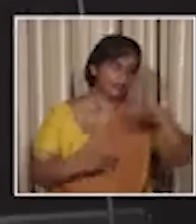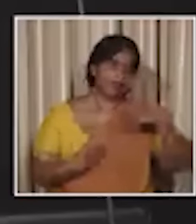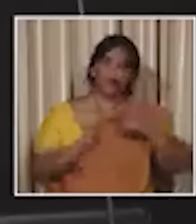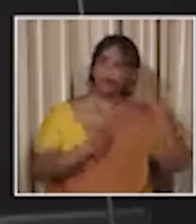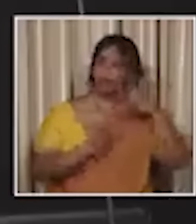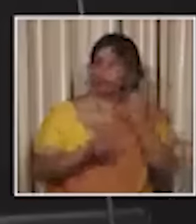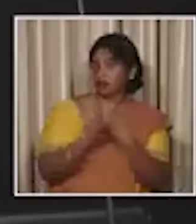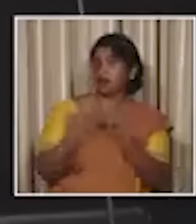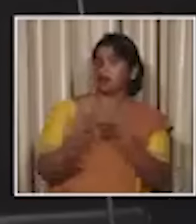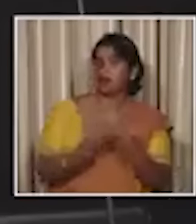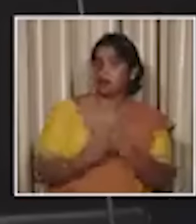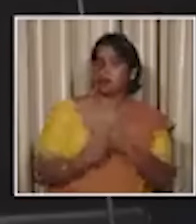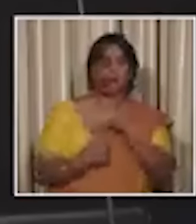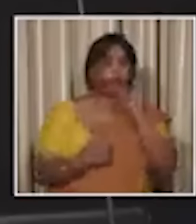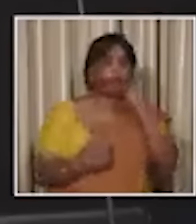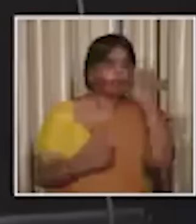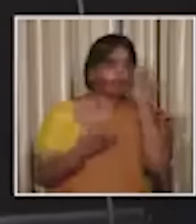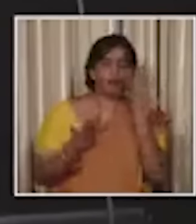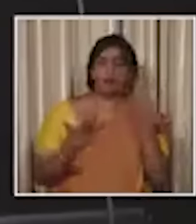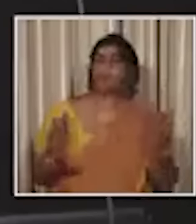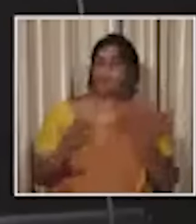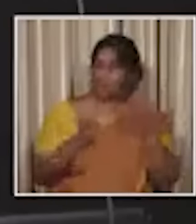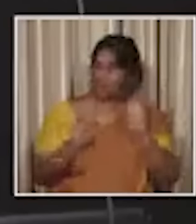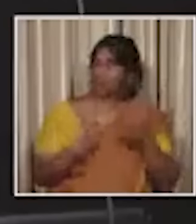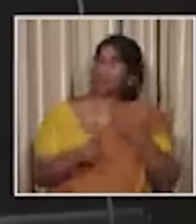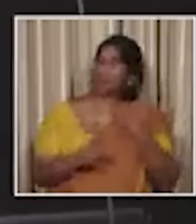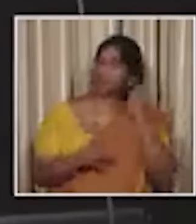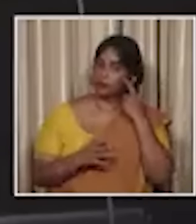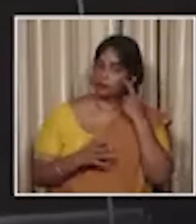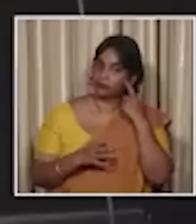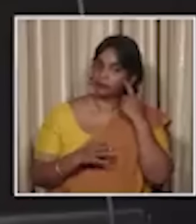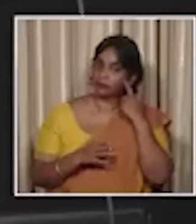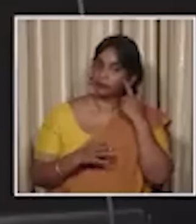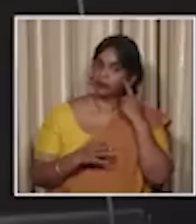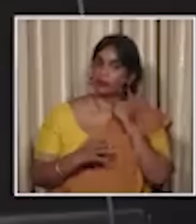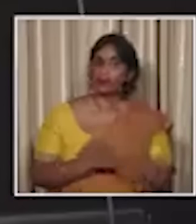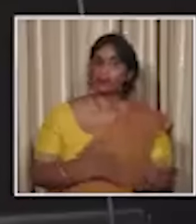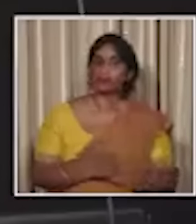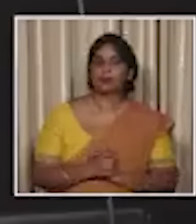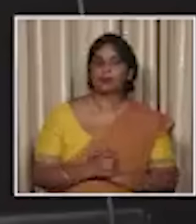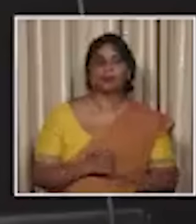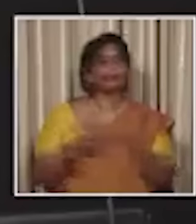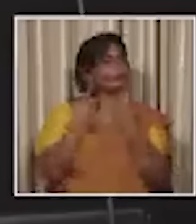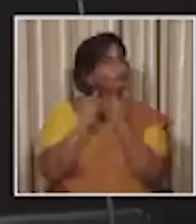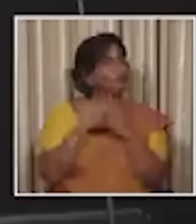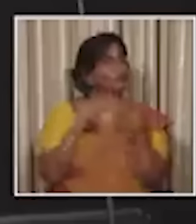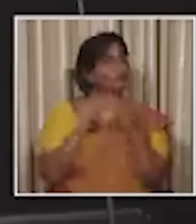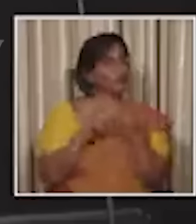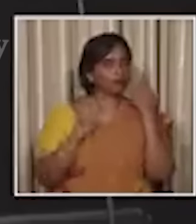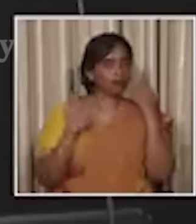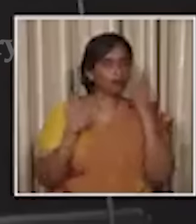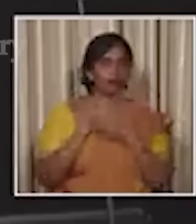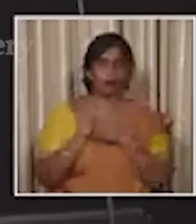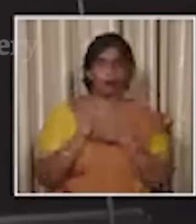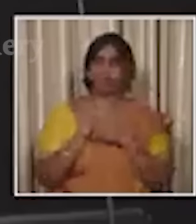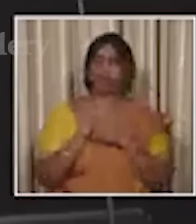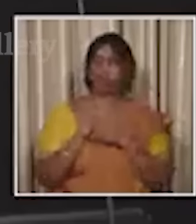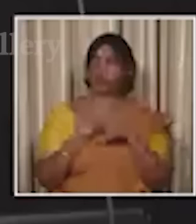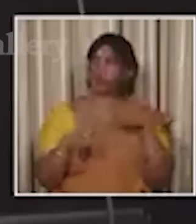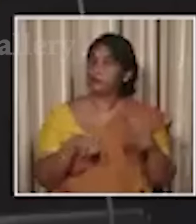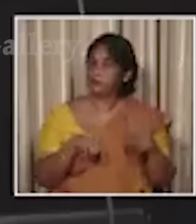பல இடங்களில் பல்கலைக்கழகங்களில் சுதந்திரமாக படிக்கிறார்கள். பல நாடுகள் அவர்களை தடை செய்திருந்தாலும் சில நாடுகளில் அவர்களுக்கான உரிமை வழங்கப்பட்டிருக்கிறது. ஆகவே